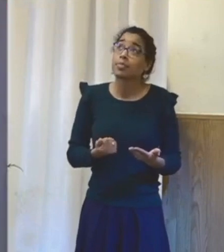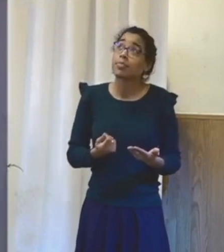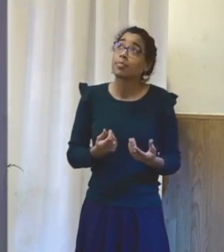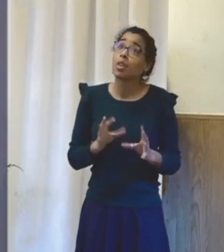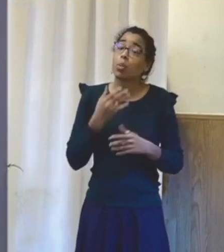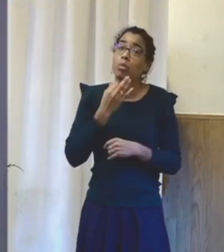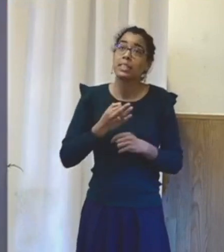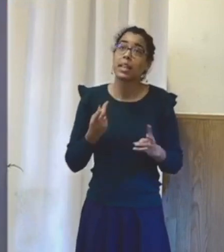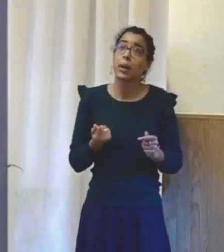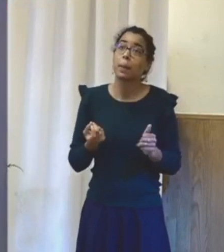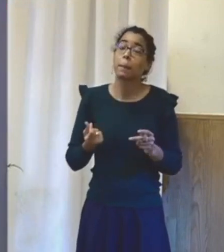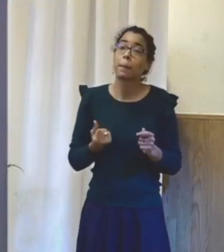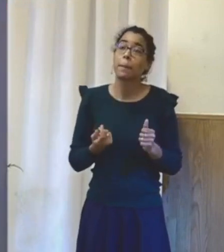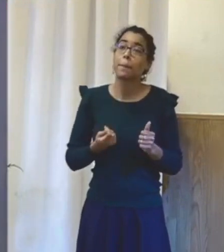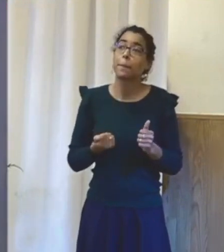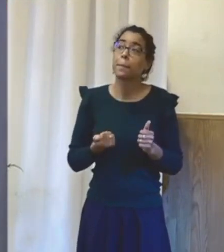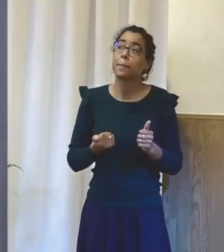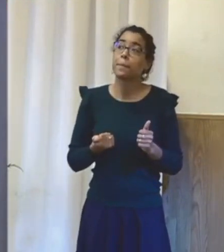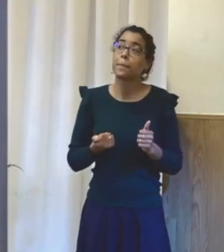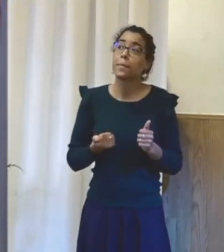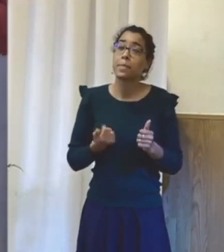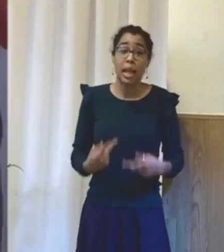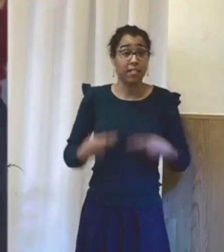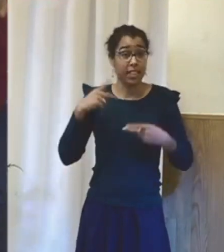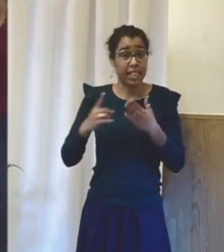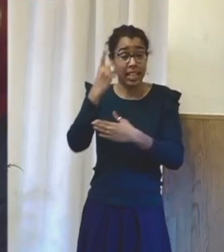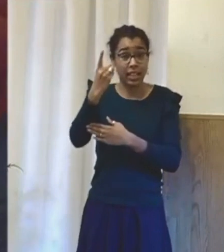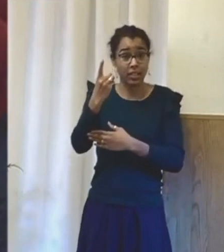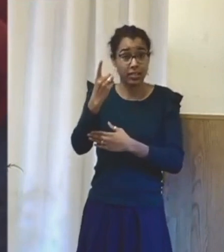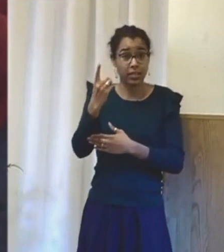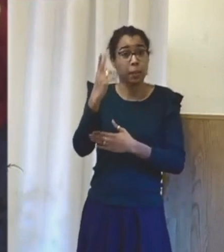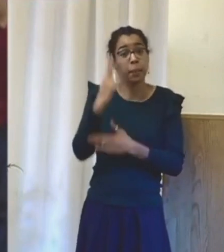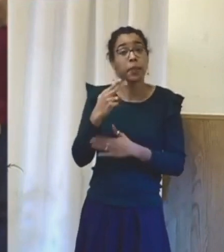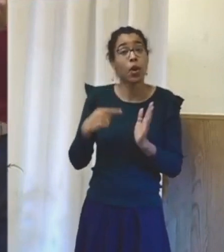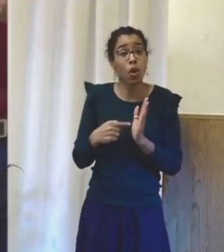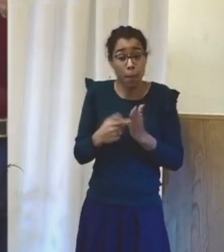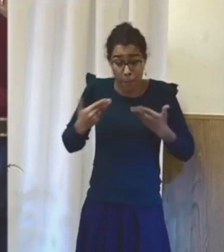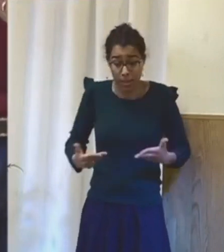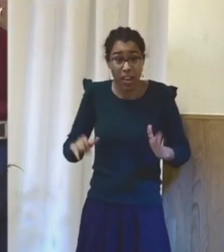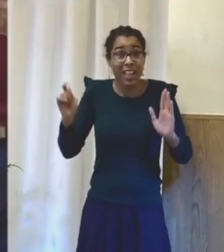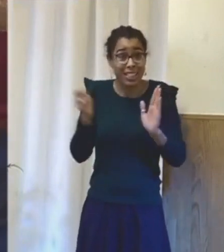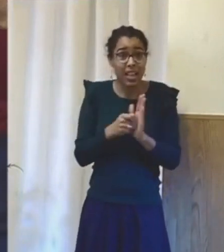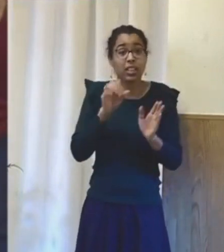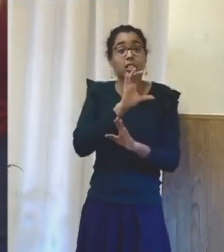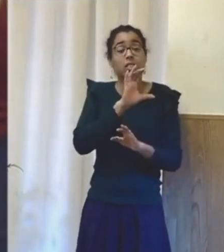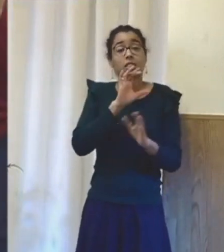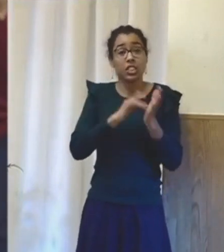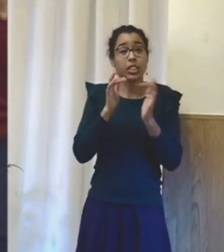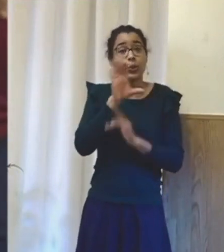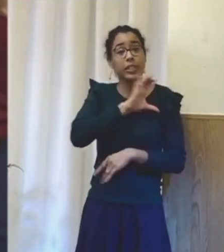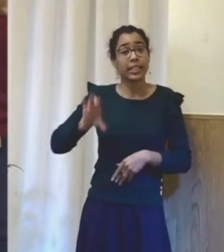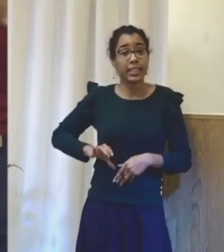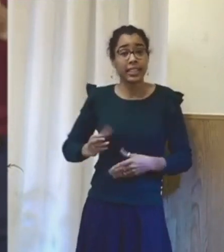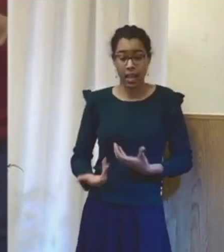comment pourrais-je vous dire ça? En fait, cette vie éternelle, elle commence maintenant. Dès que tu acceptes Christ, il y a une